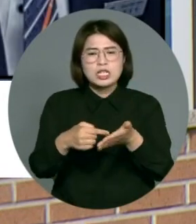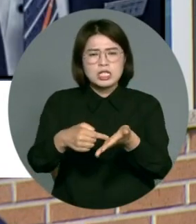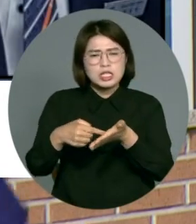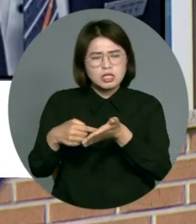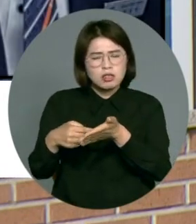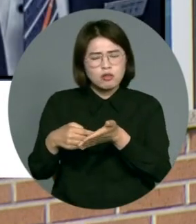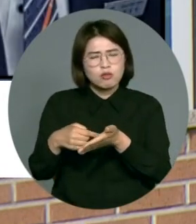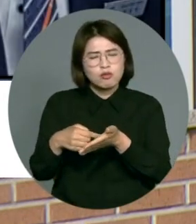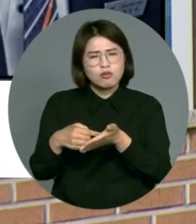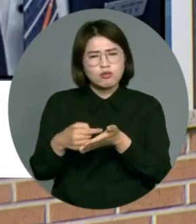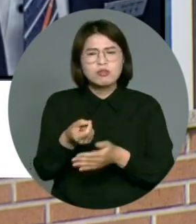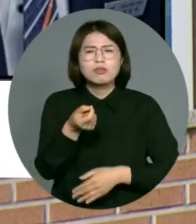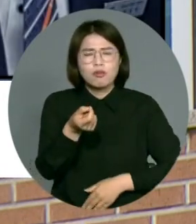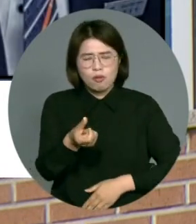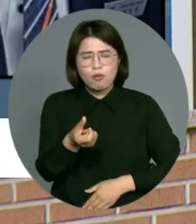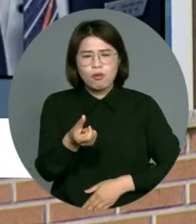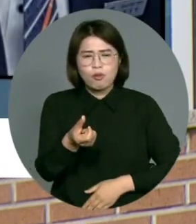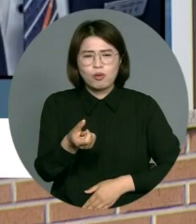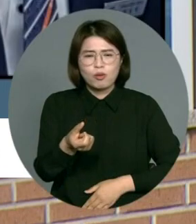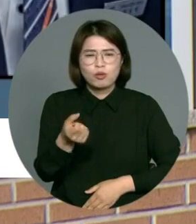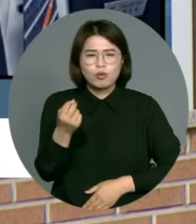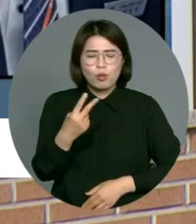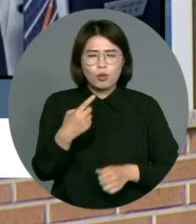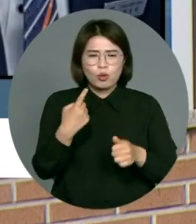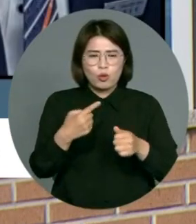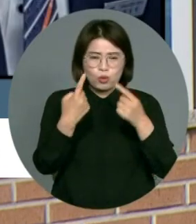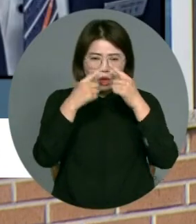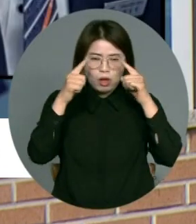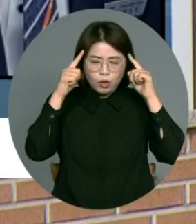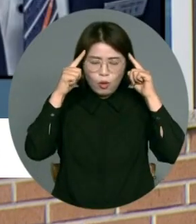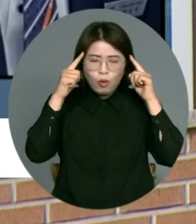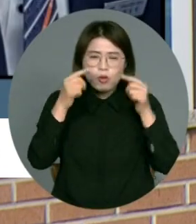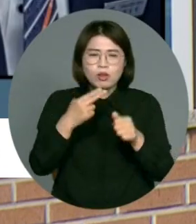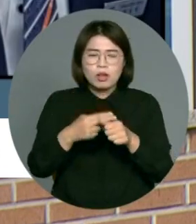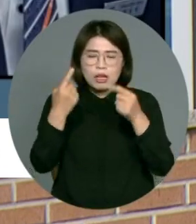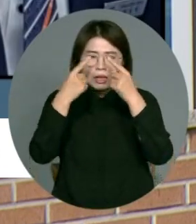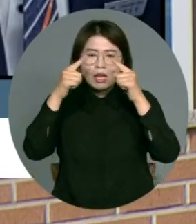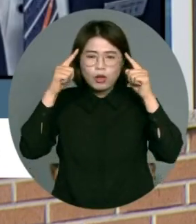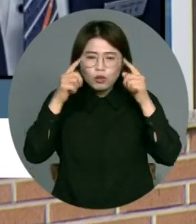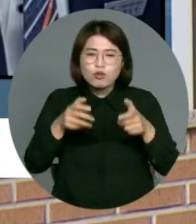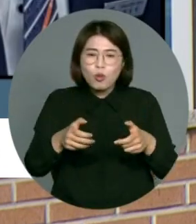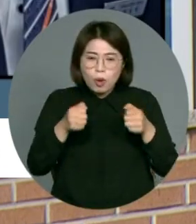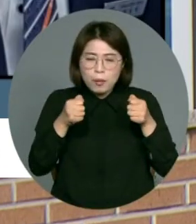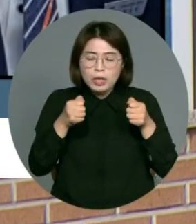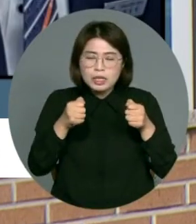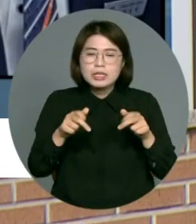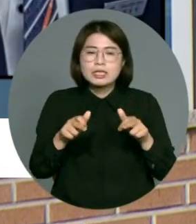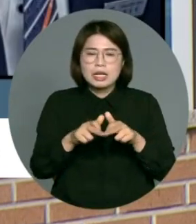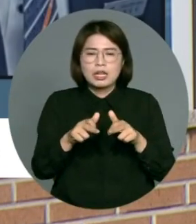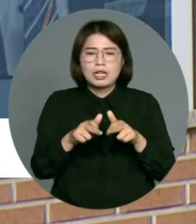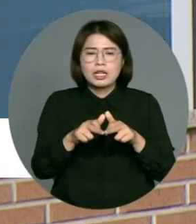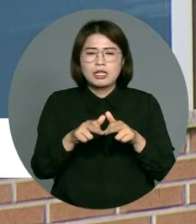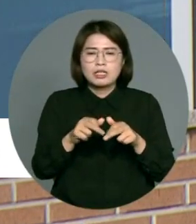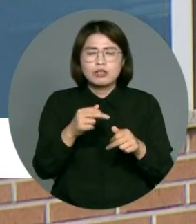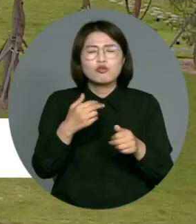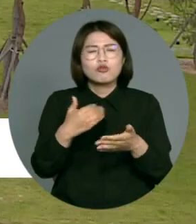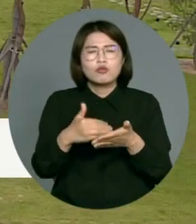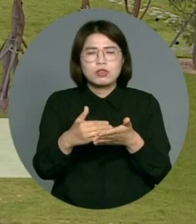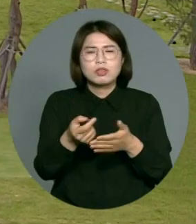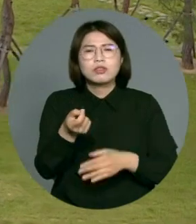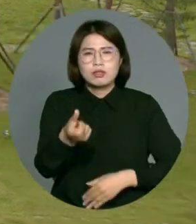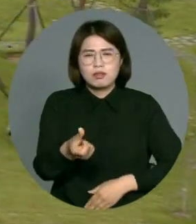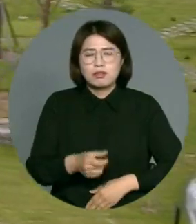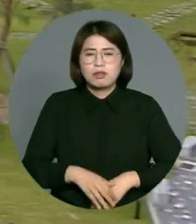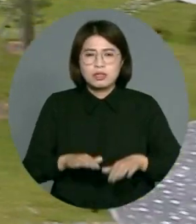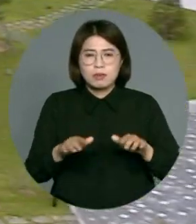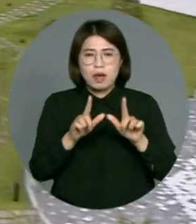인원이 적고 또 교육대학이나 또 사범대학을 졸업하는 장애인 예비교원 수가 적어서